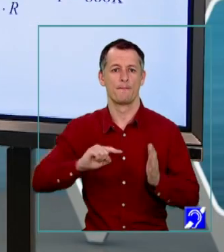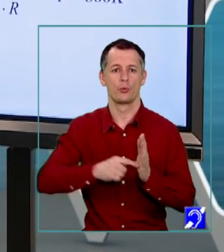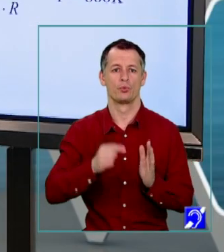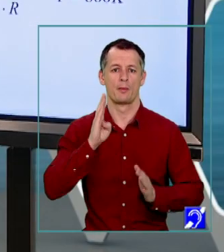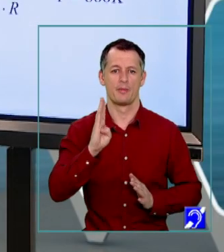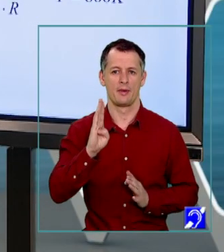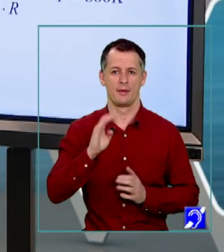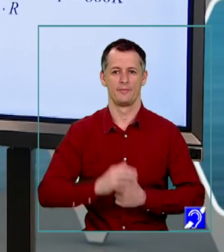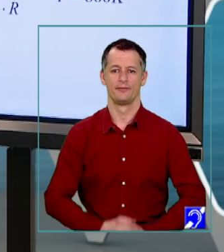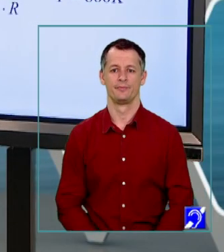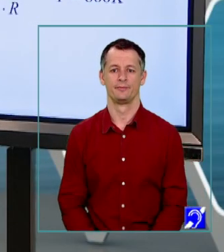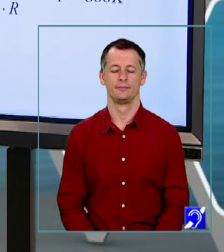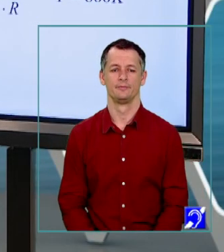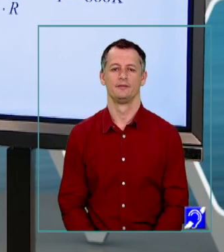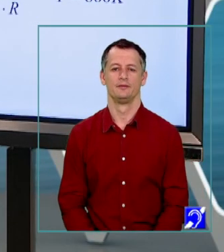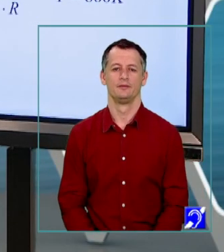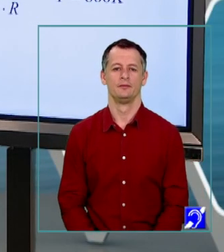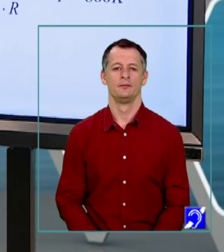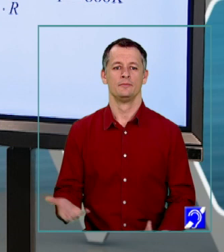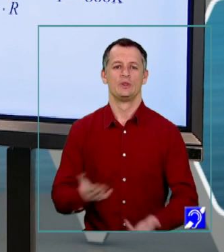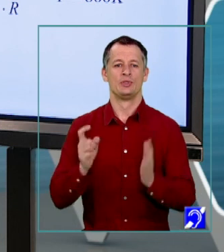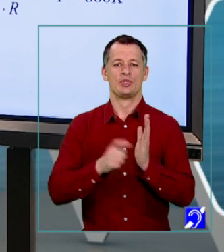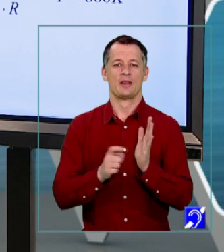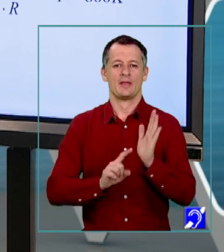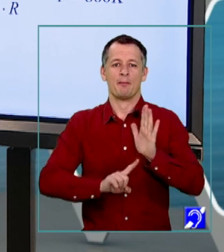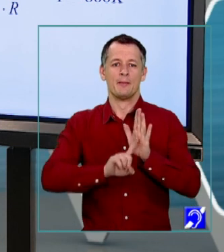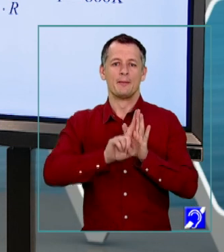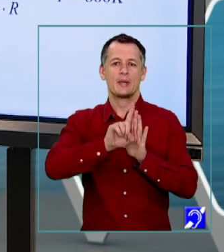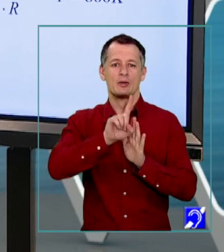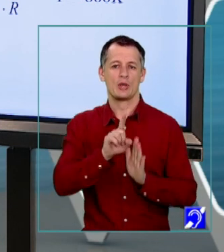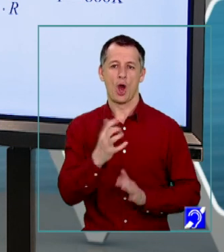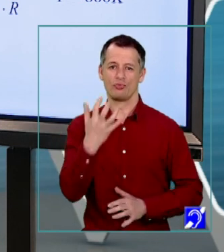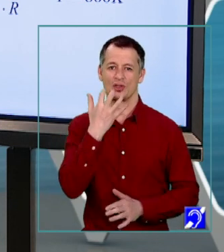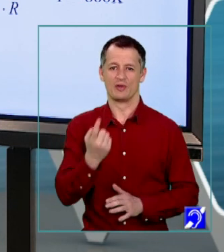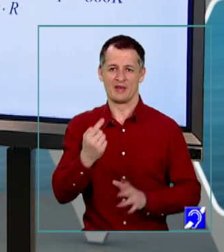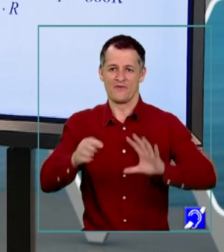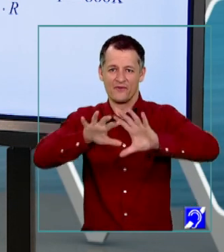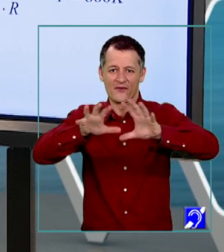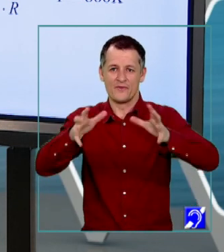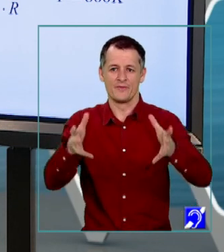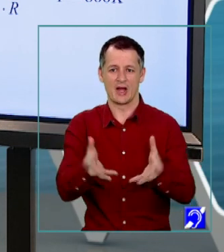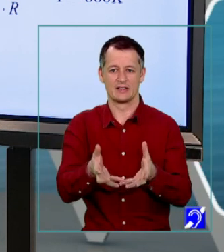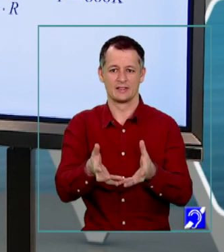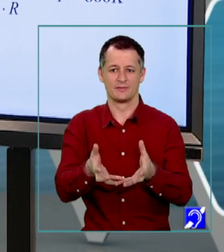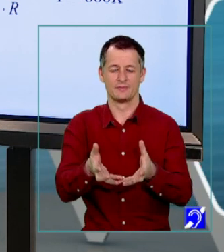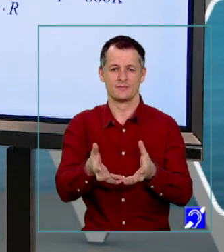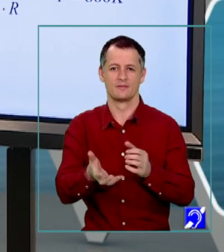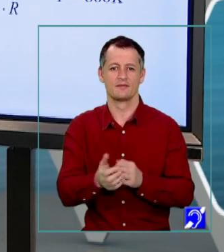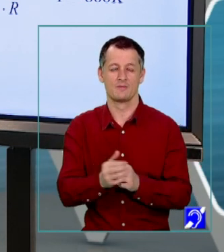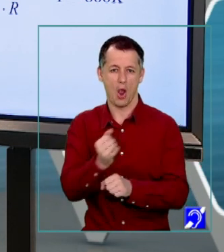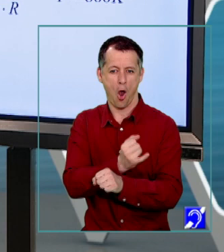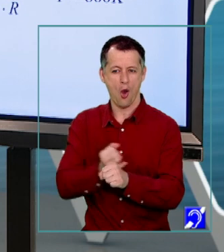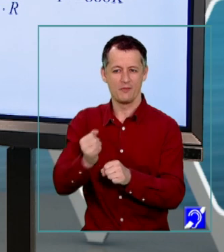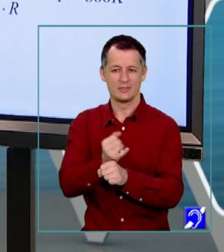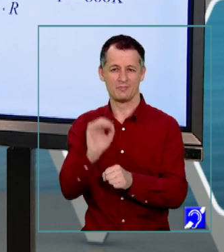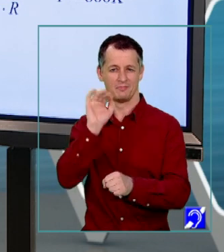B, în care ni se cere temperatura oxigenului din vas. Observați, structura acestei